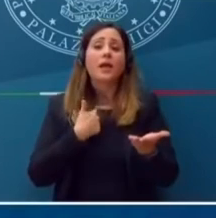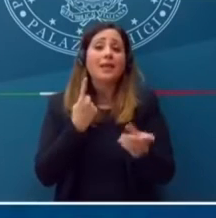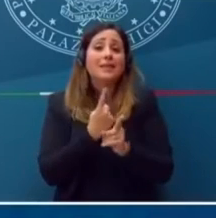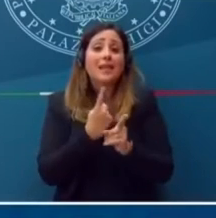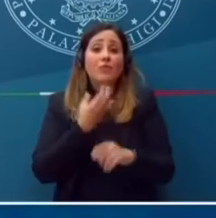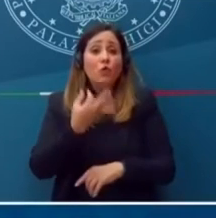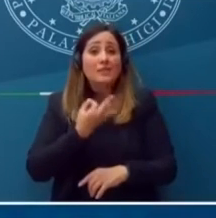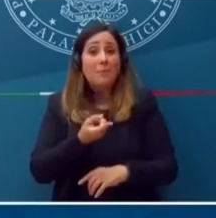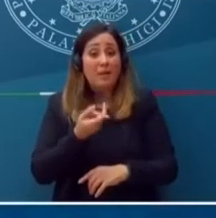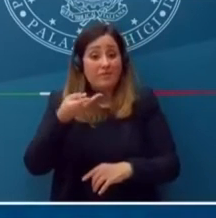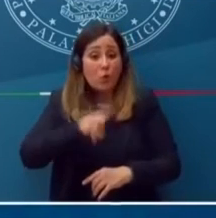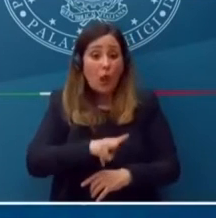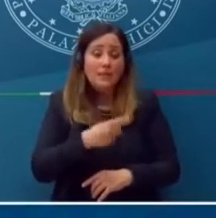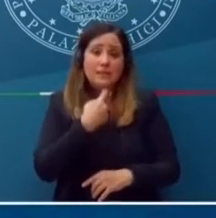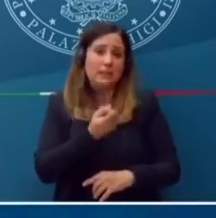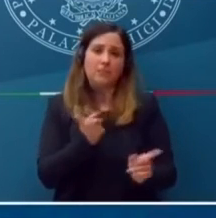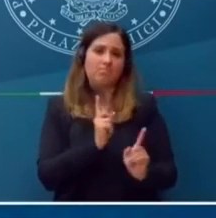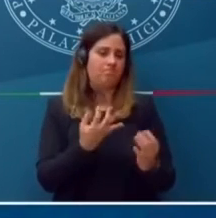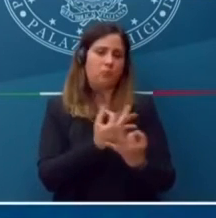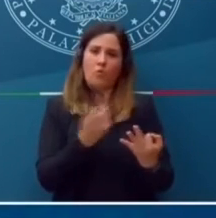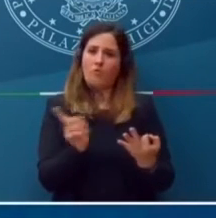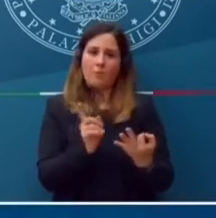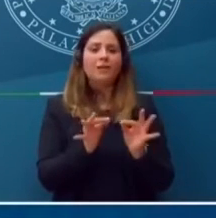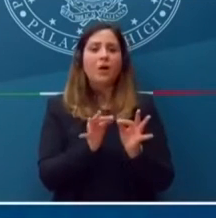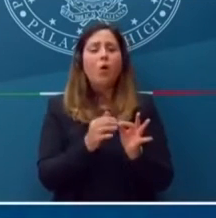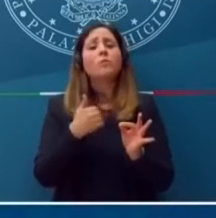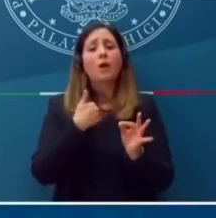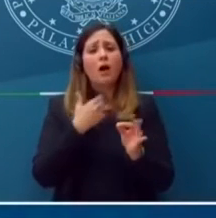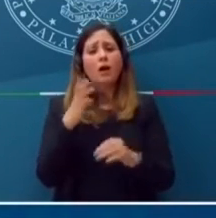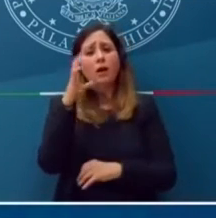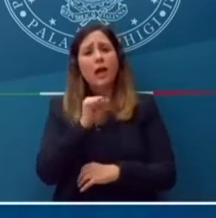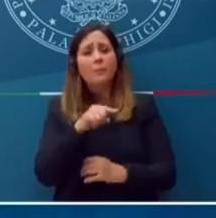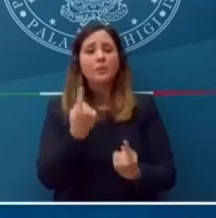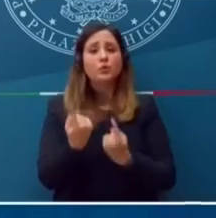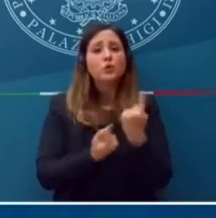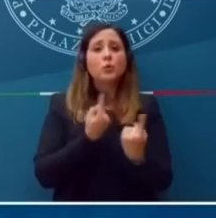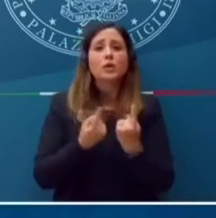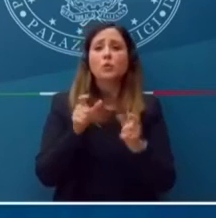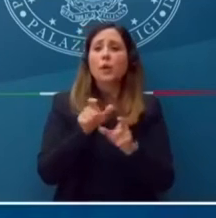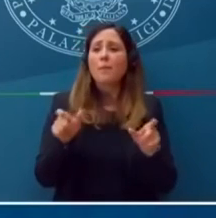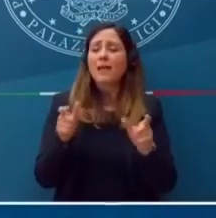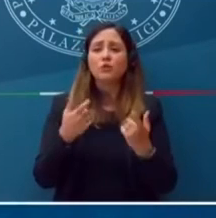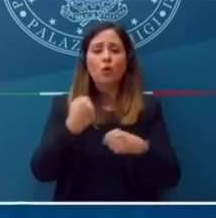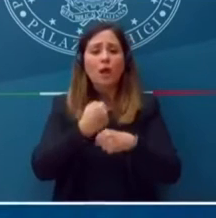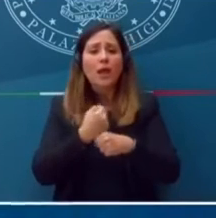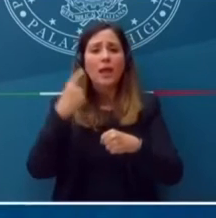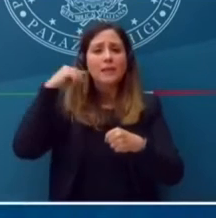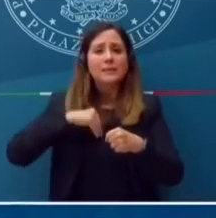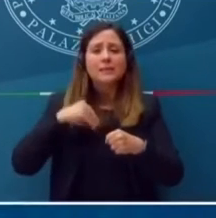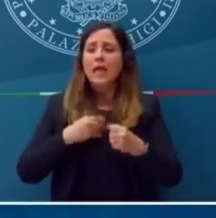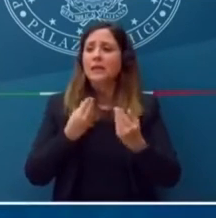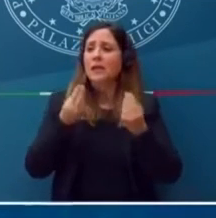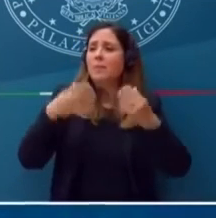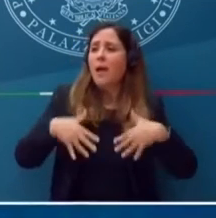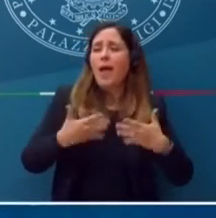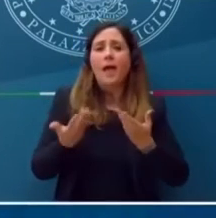io capisco completamente, totalmente il senso di smarrimento, di disperazione e in alcuni che non stavano in quella